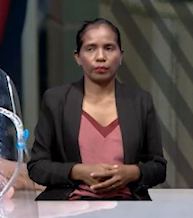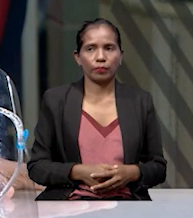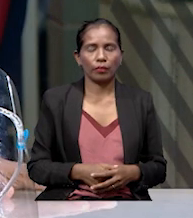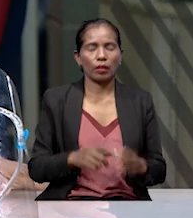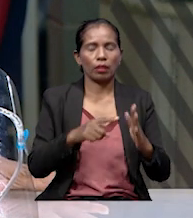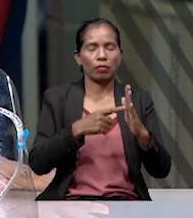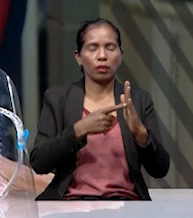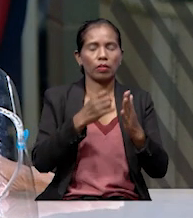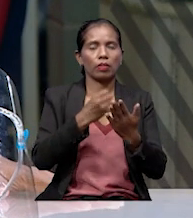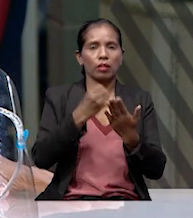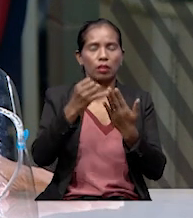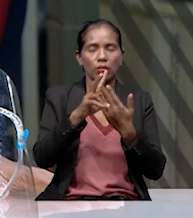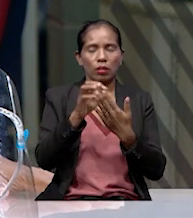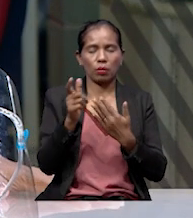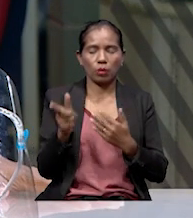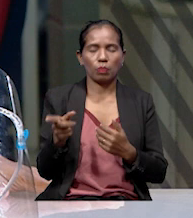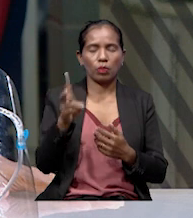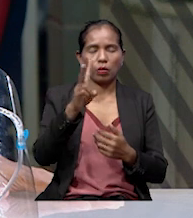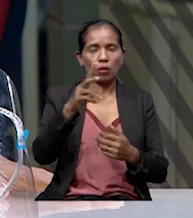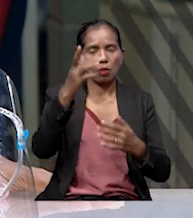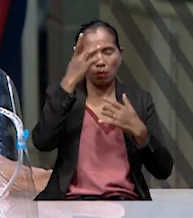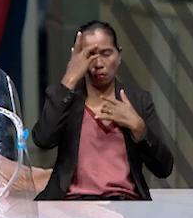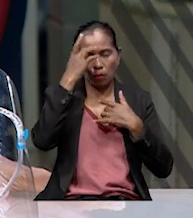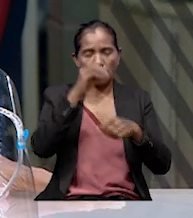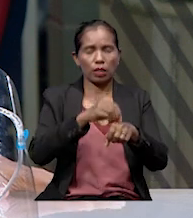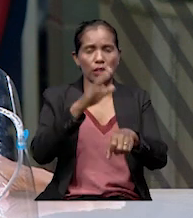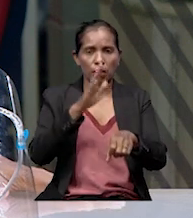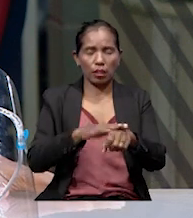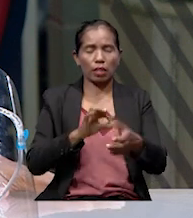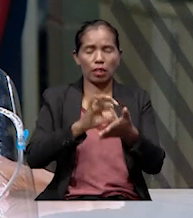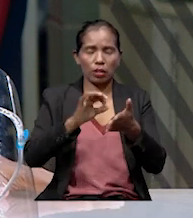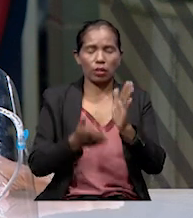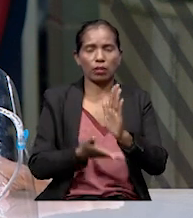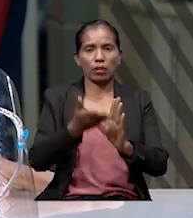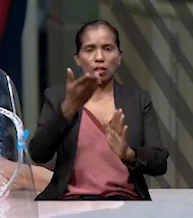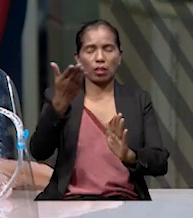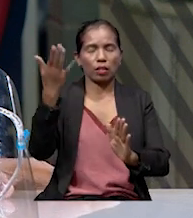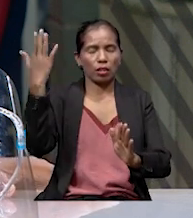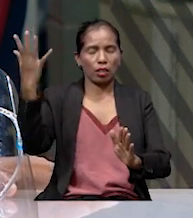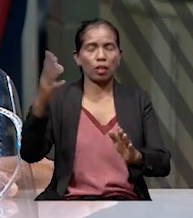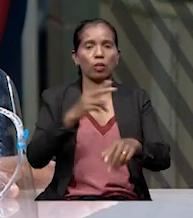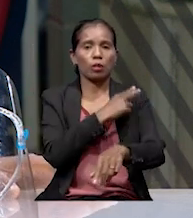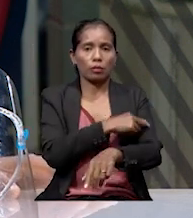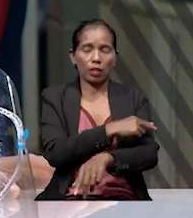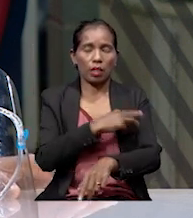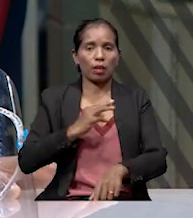Ahu Janeiro rihun ruwa nolore sing ruwa moras dengue resistu asi hospital referensia mau BC.